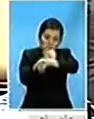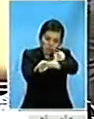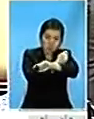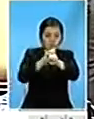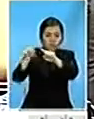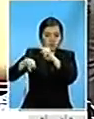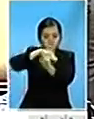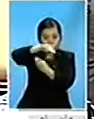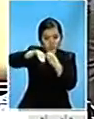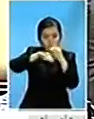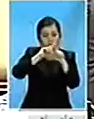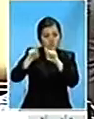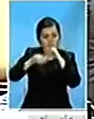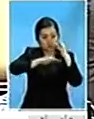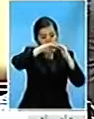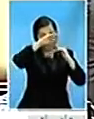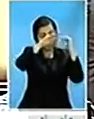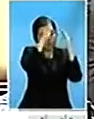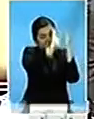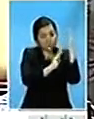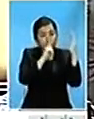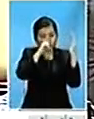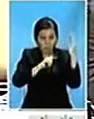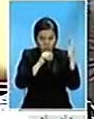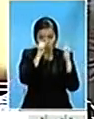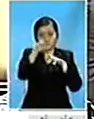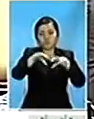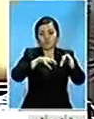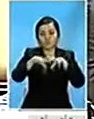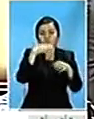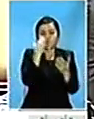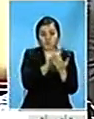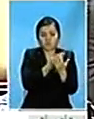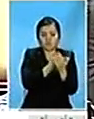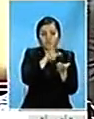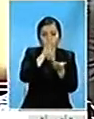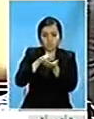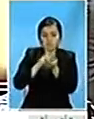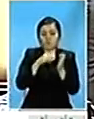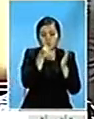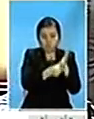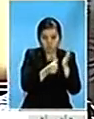ชน์กับต่อประเทศได้ในที่สุดนะครับดังนั้นการดำเนินการตรงนี้เนี่ยไม่มีเหตุผลที่